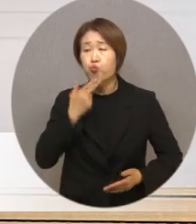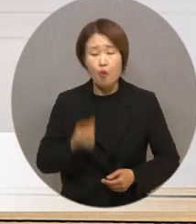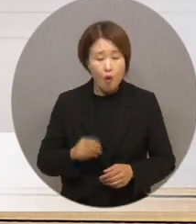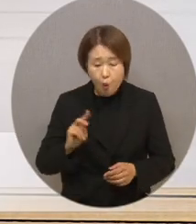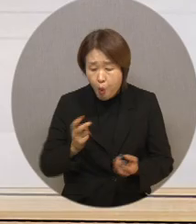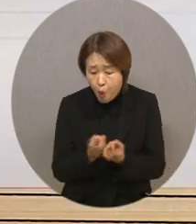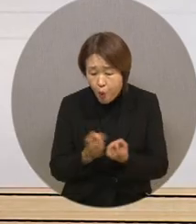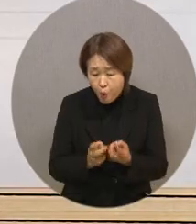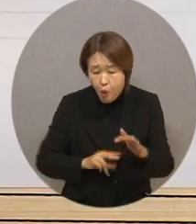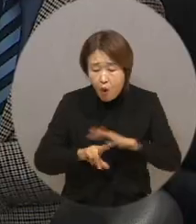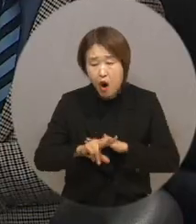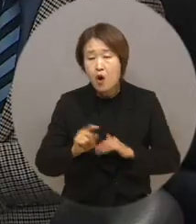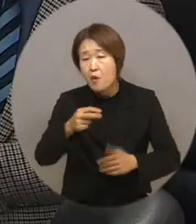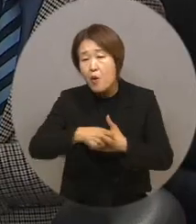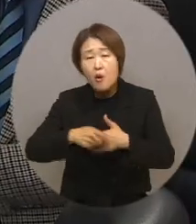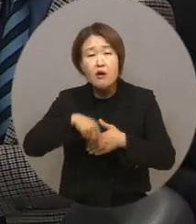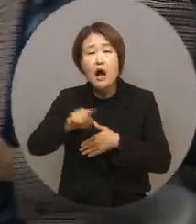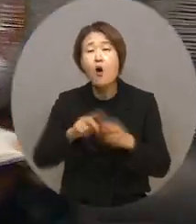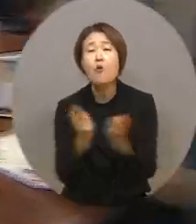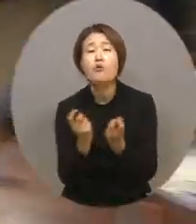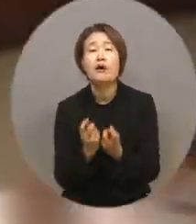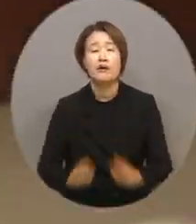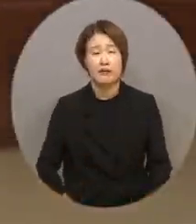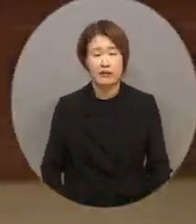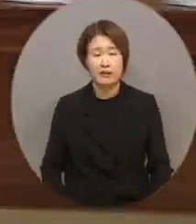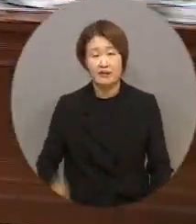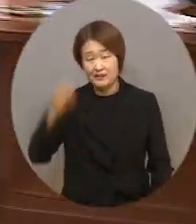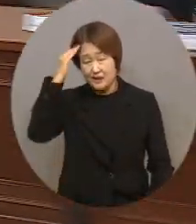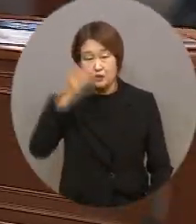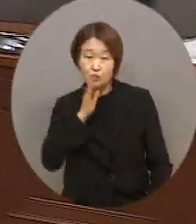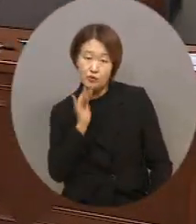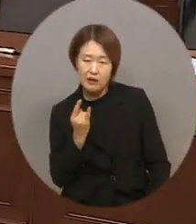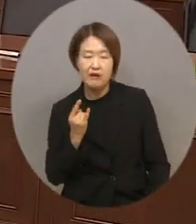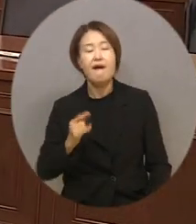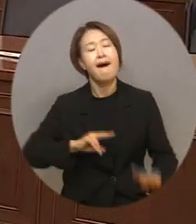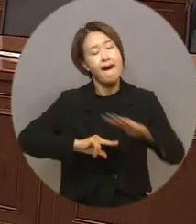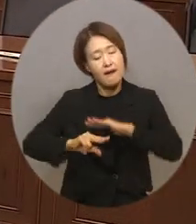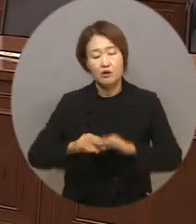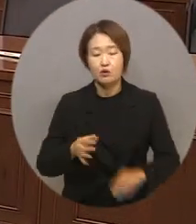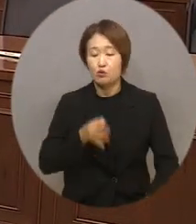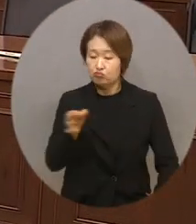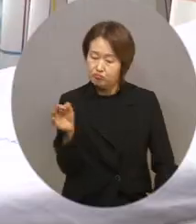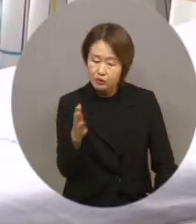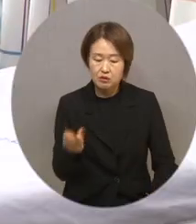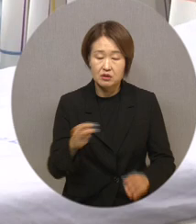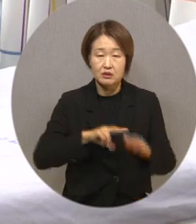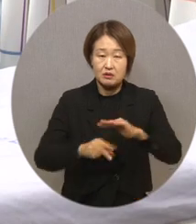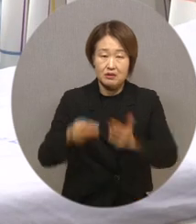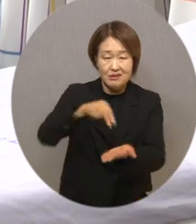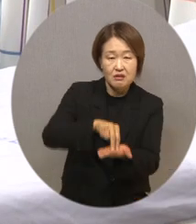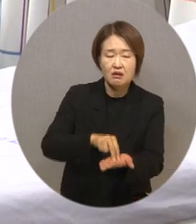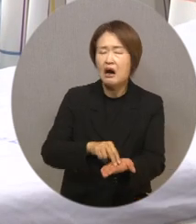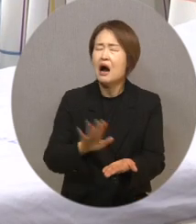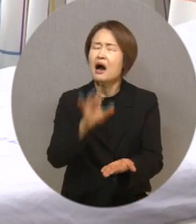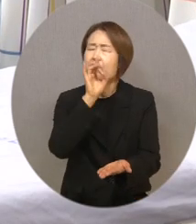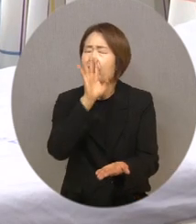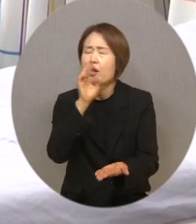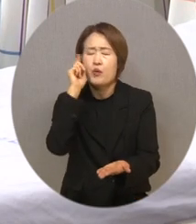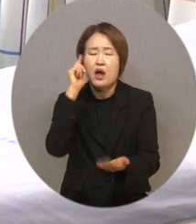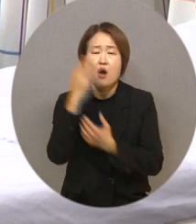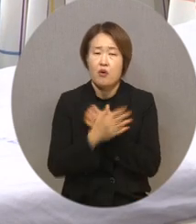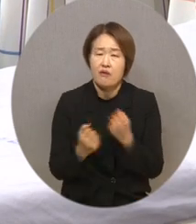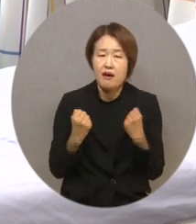지하철 타러 갑니까? 이어 대한노인회는 지하철 노인 무임 승차의 이점으로 노인 건강, 의료비